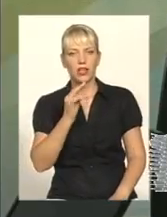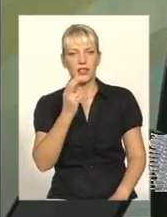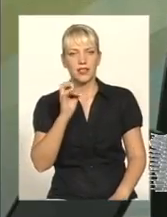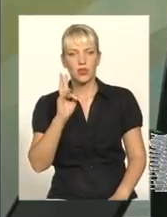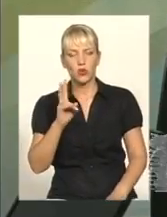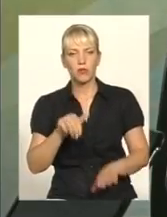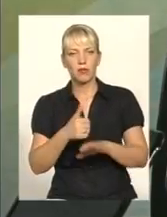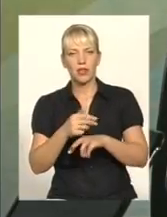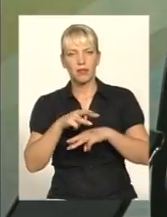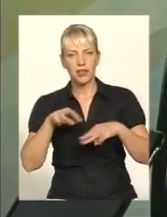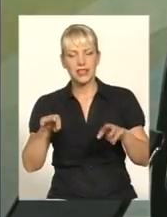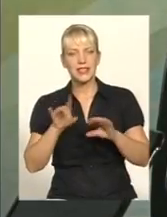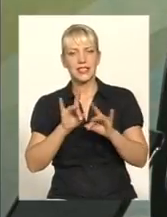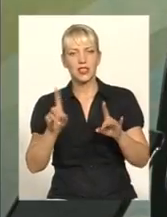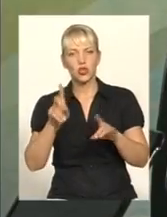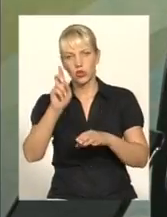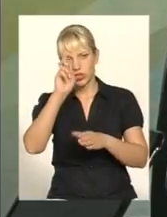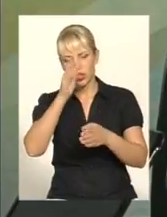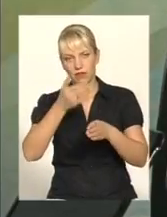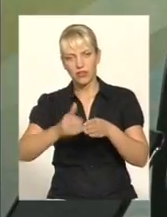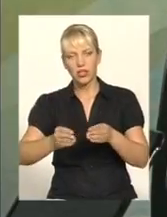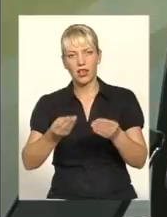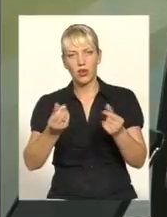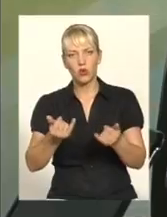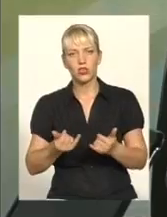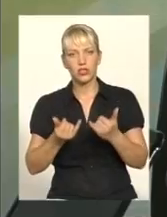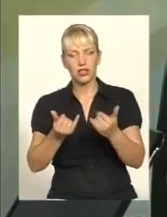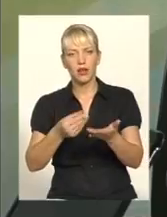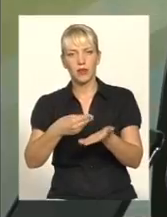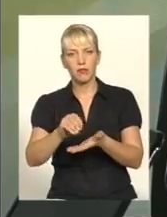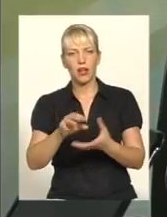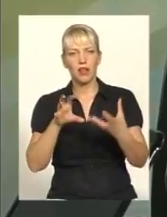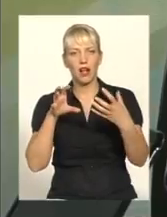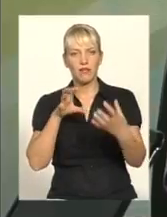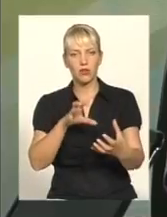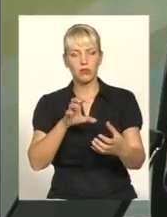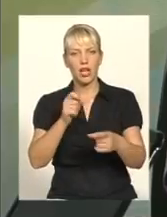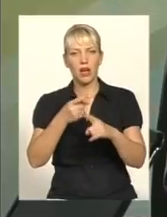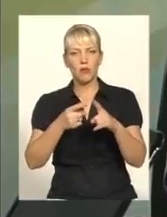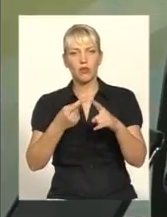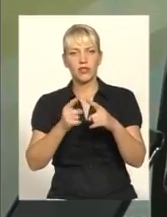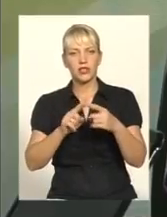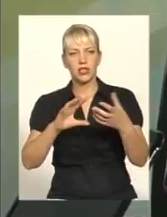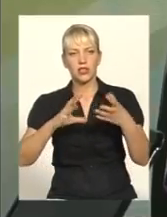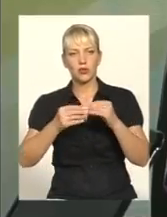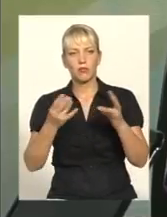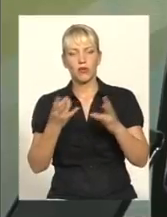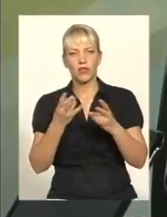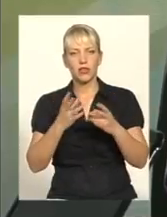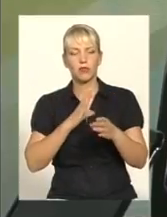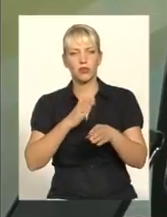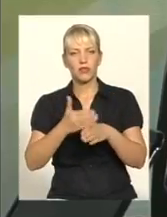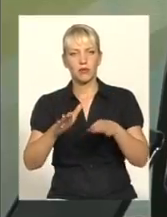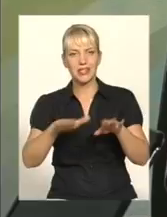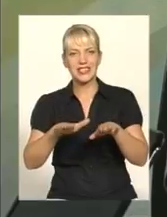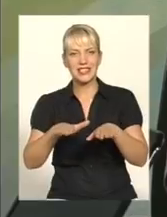прем'єр-міністр, наголосив на тому, що держава виділяє певну суму коштів для придбання автобусів, а половину цієї суми мають виділити місцеві органи влади,